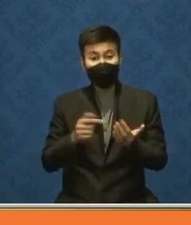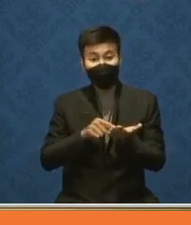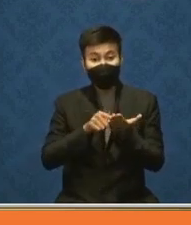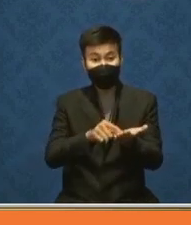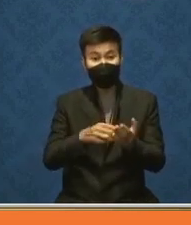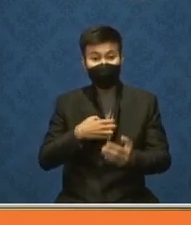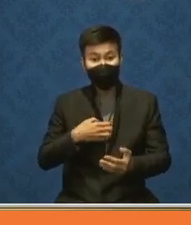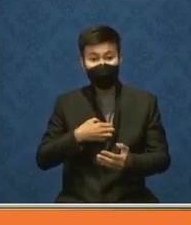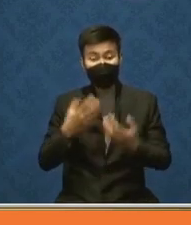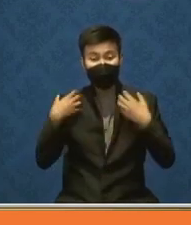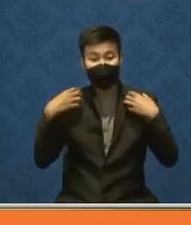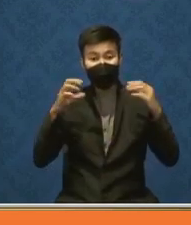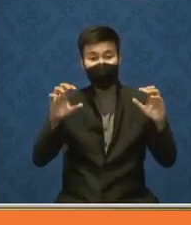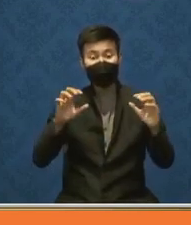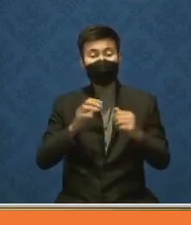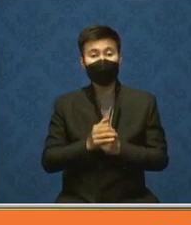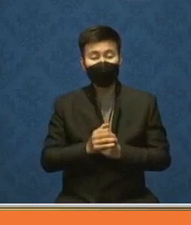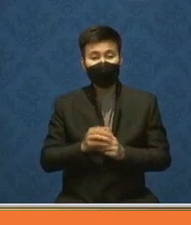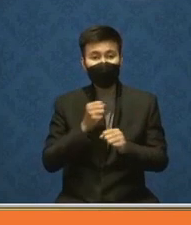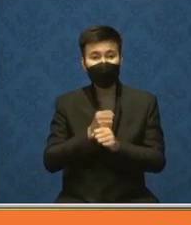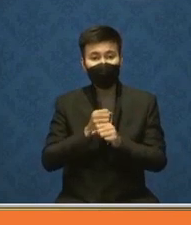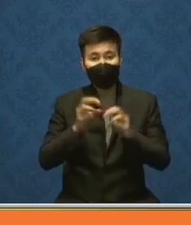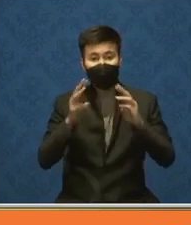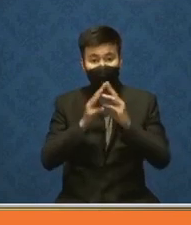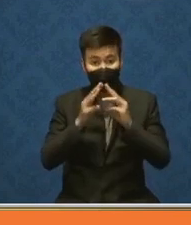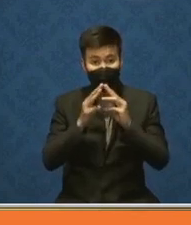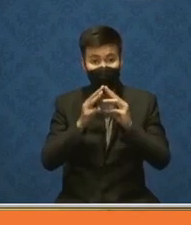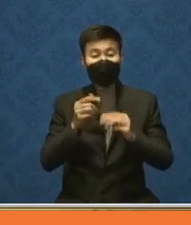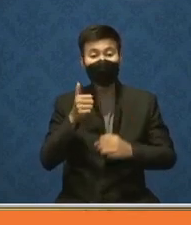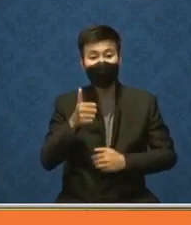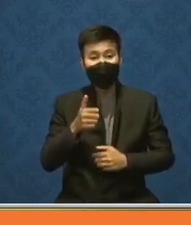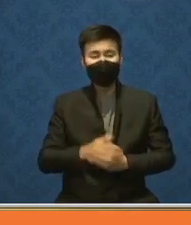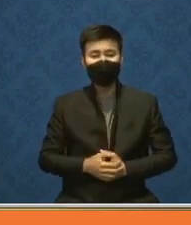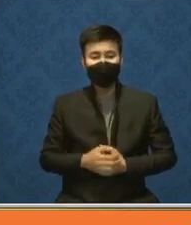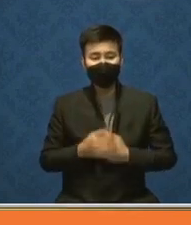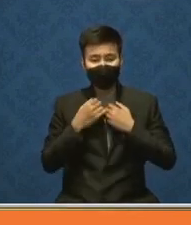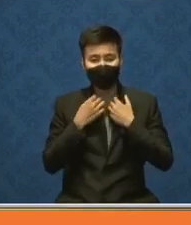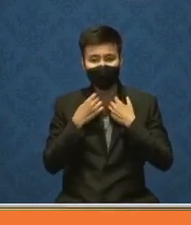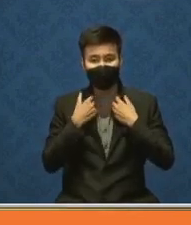ง่ายมากนะครับคือเราอยากให้รัฐบาลชุดนี้ทำตามที่สัญญากับประชาชนไว้บ้างครับ